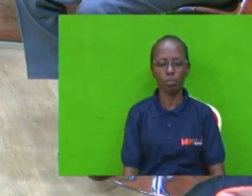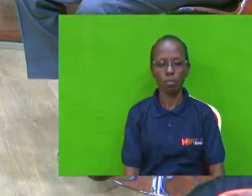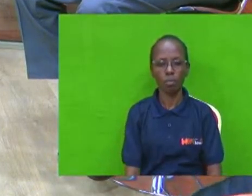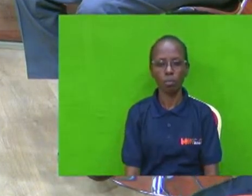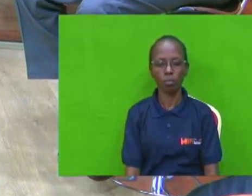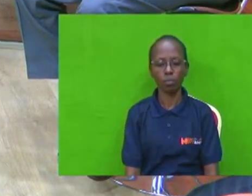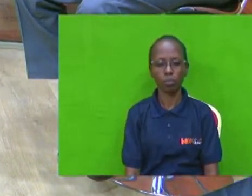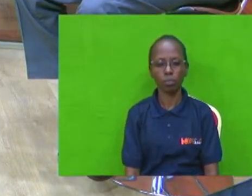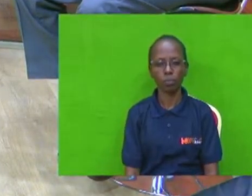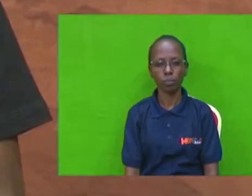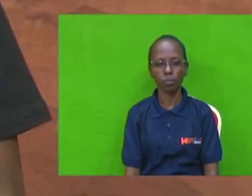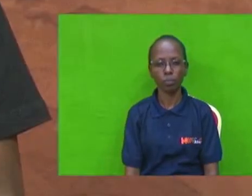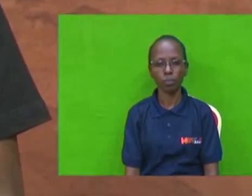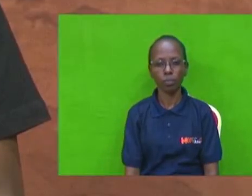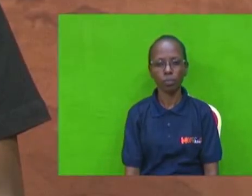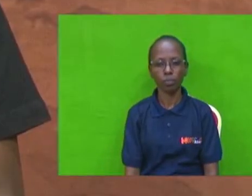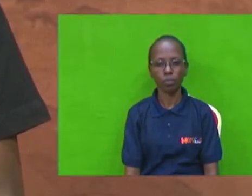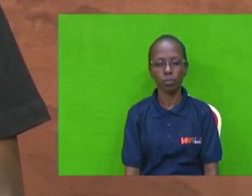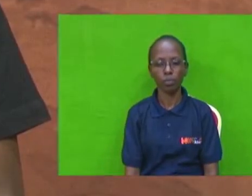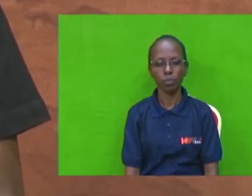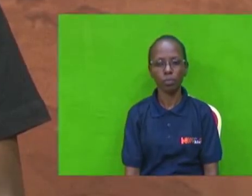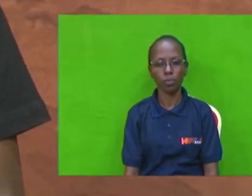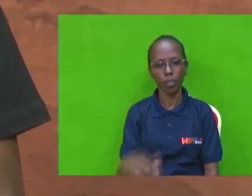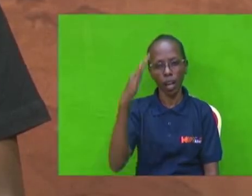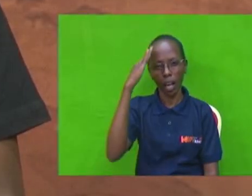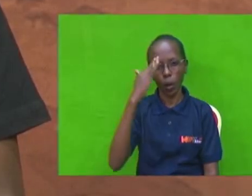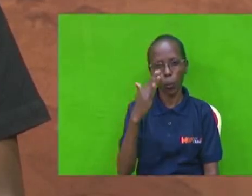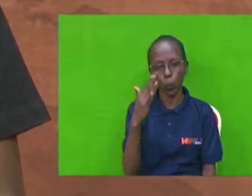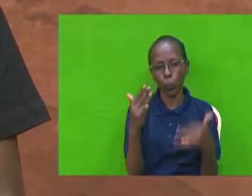simu. Hope Channel Kenya, hello.